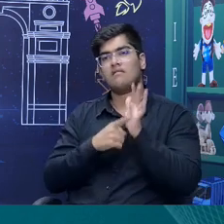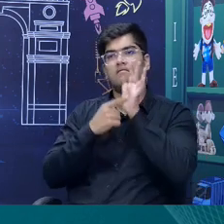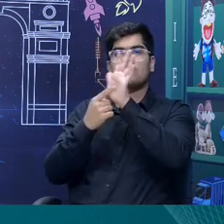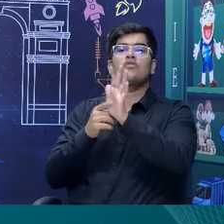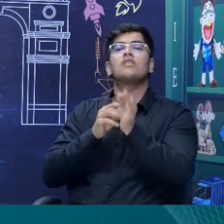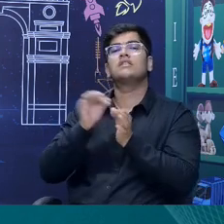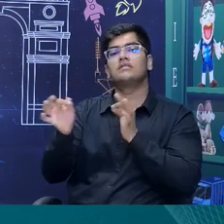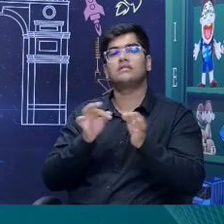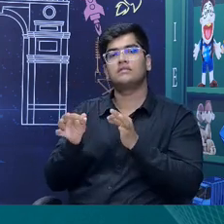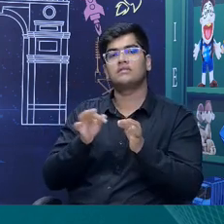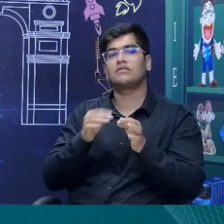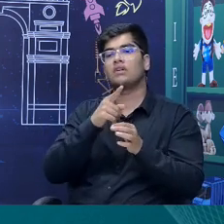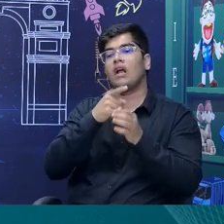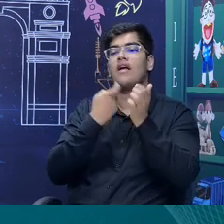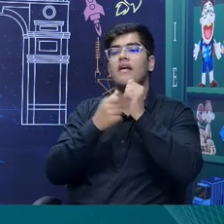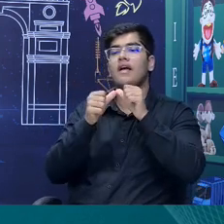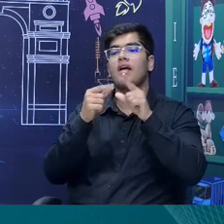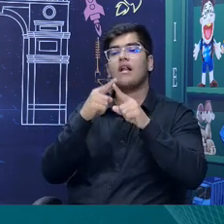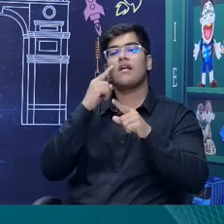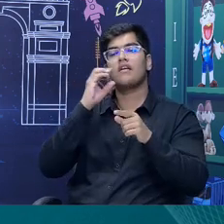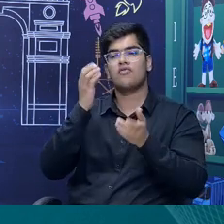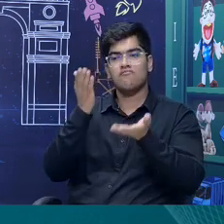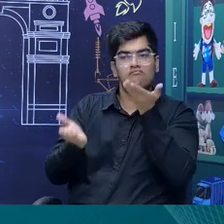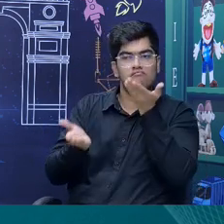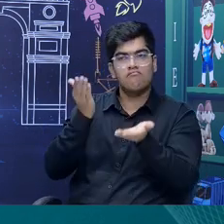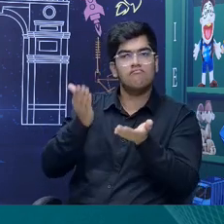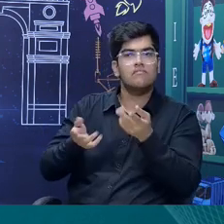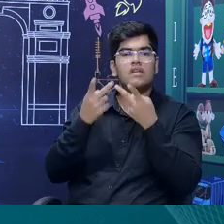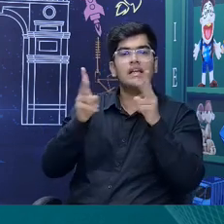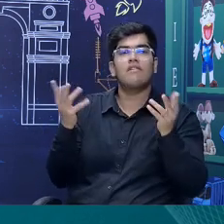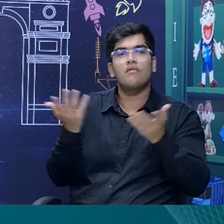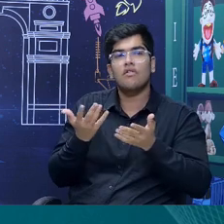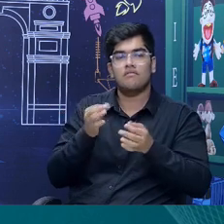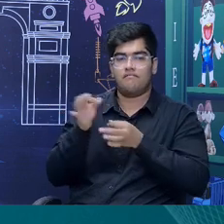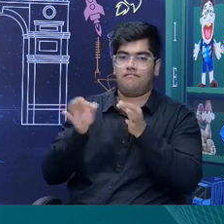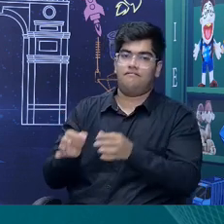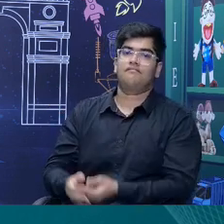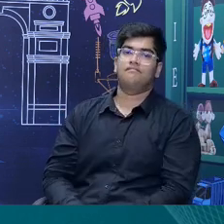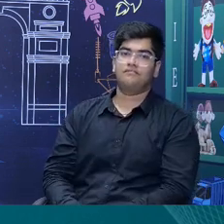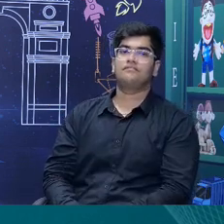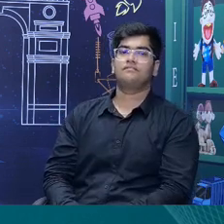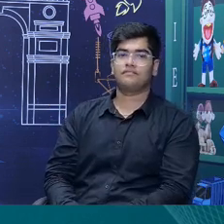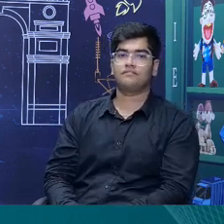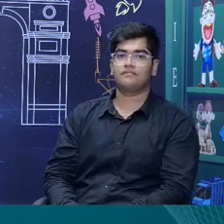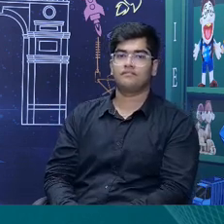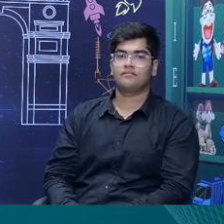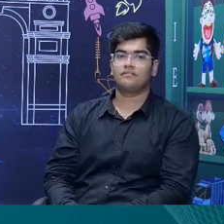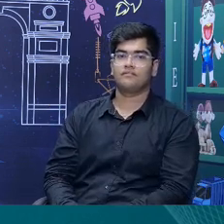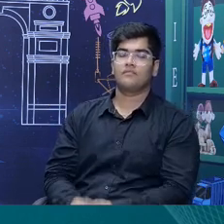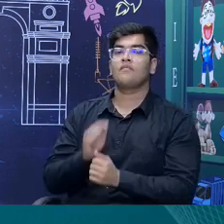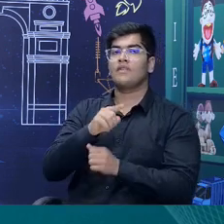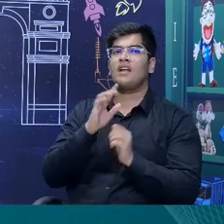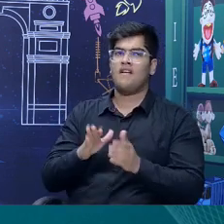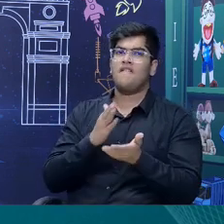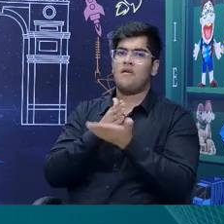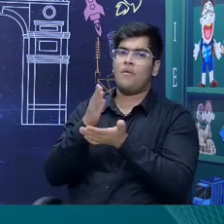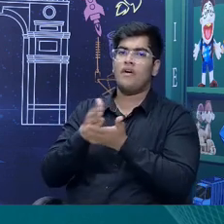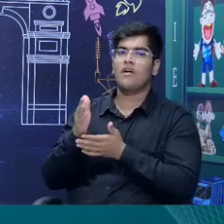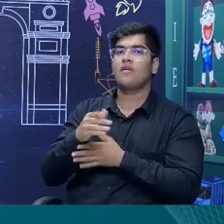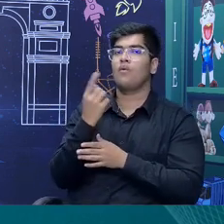डी टर्म सेक्स रिलेशन राइट सो जो डीज आर वेस्ट थ्रू विच आई कैन टीच इन और